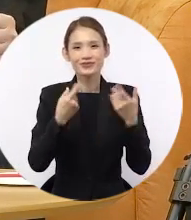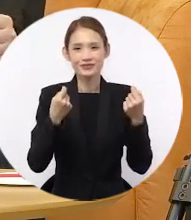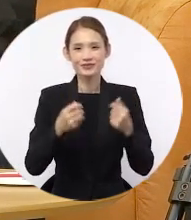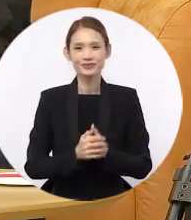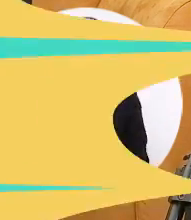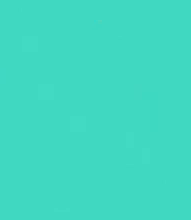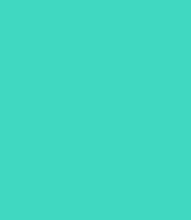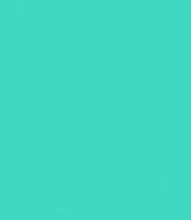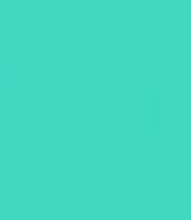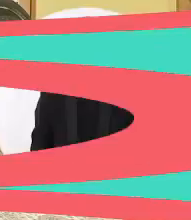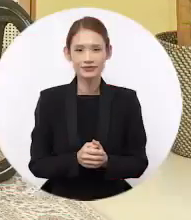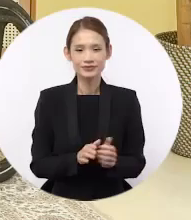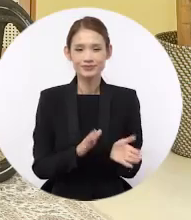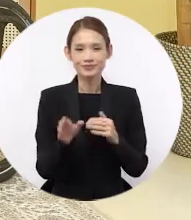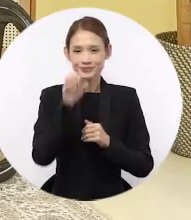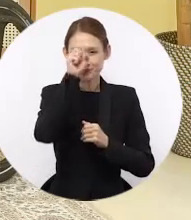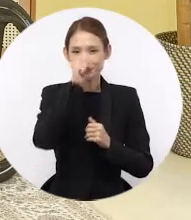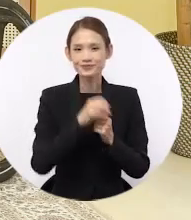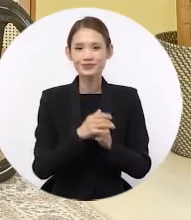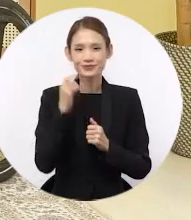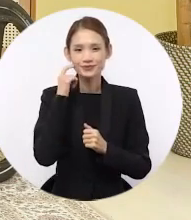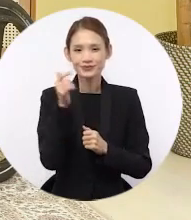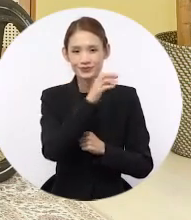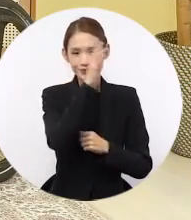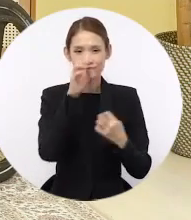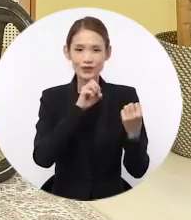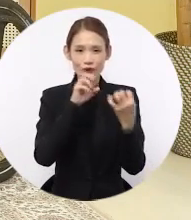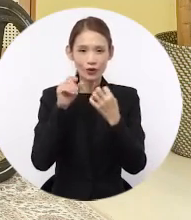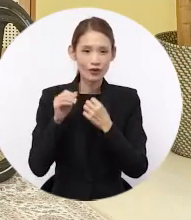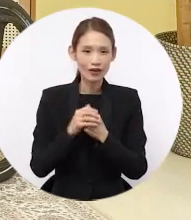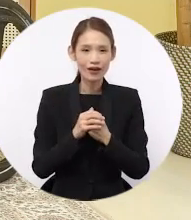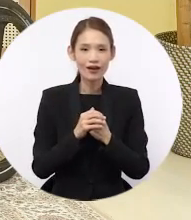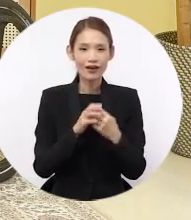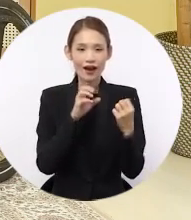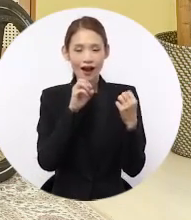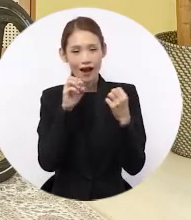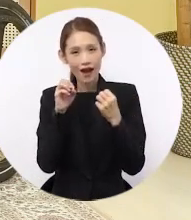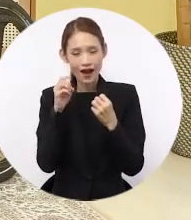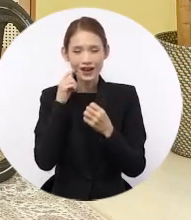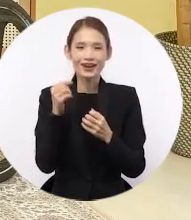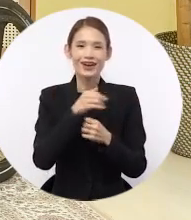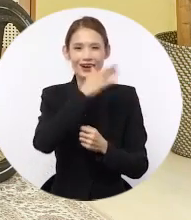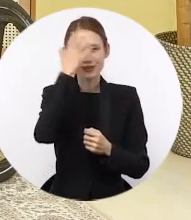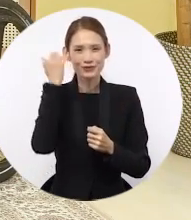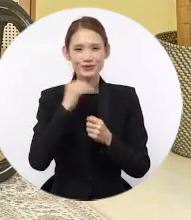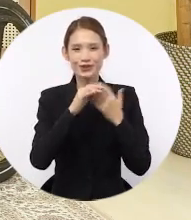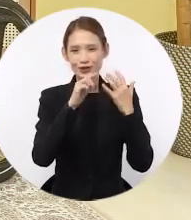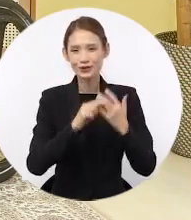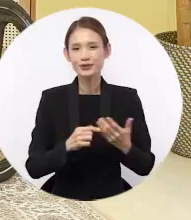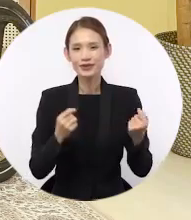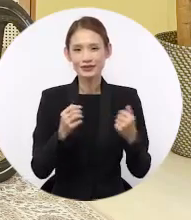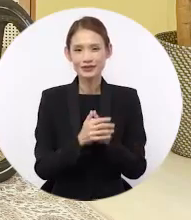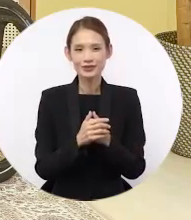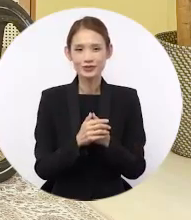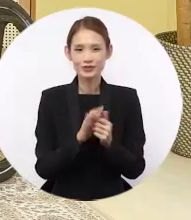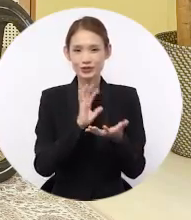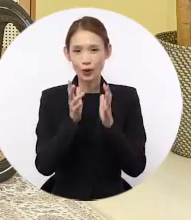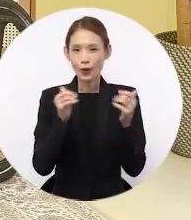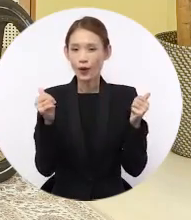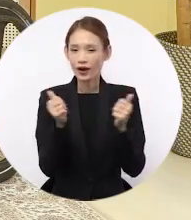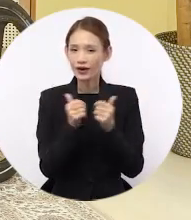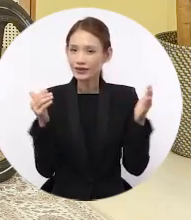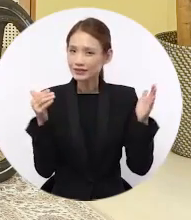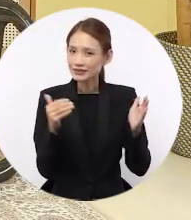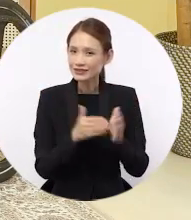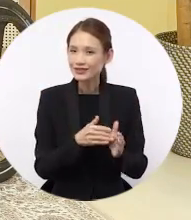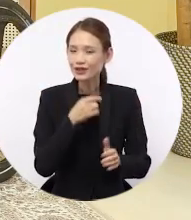것 같습니다. 네, 좋습니다. 아름다운 얘기. 근데 어떻게 하다 보니까 아름답게 좀 귀결이 되면서 끝난다. 다들 이렇게 토론